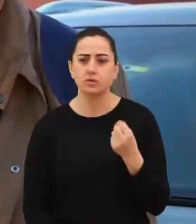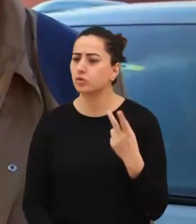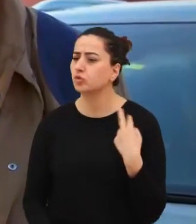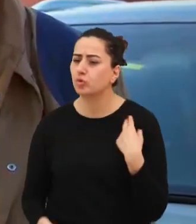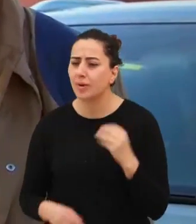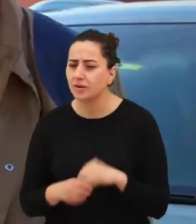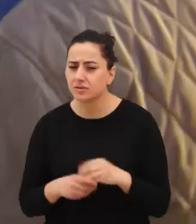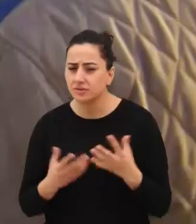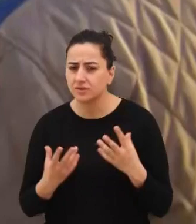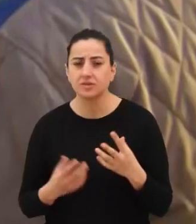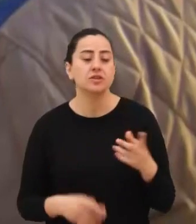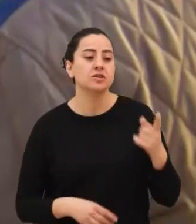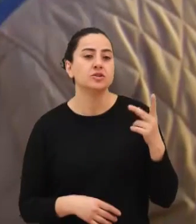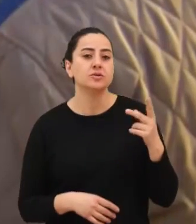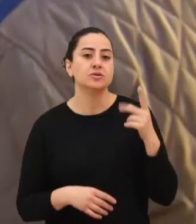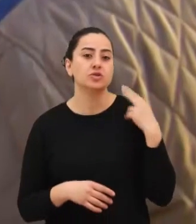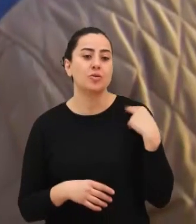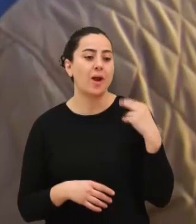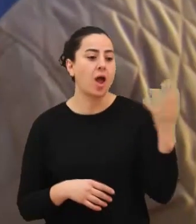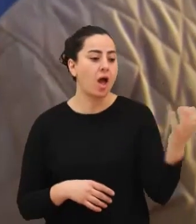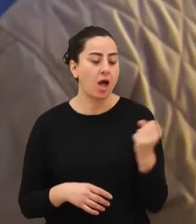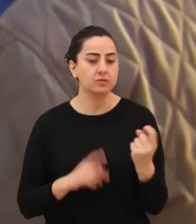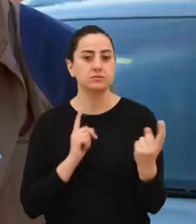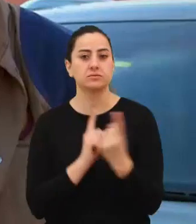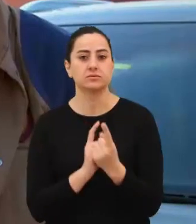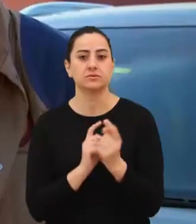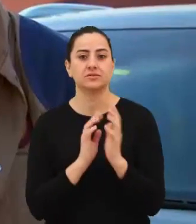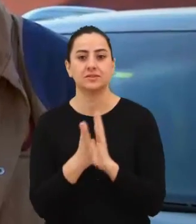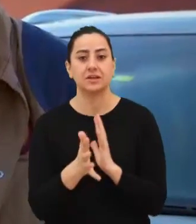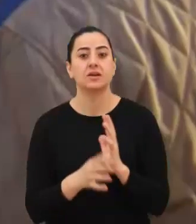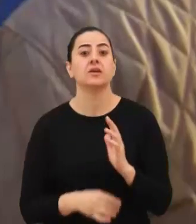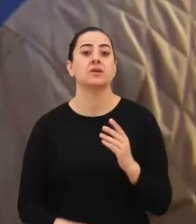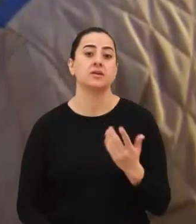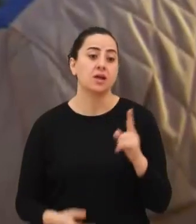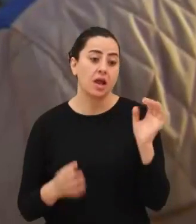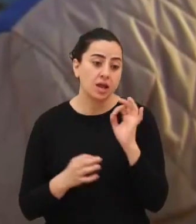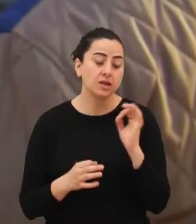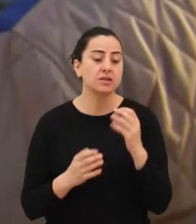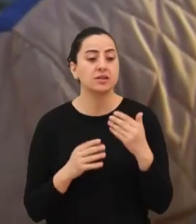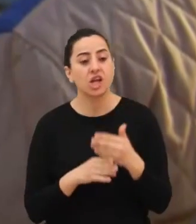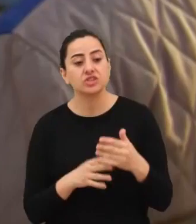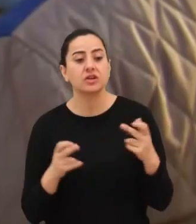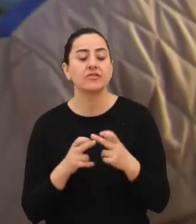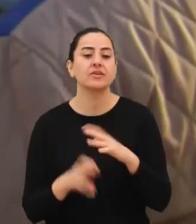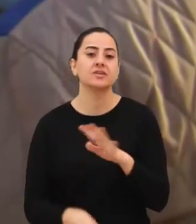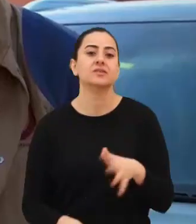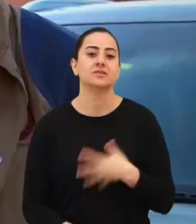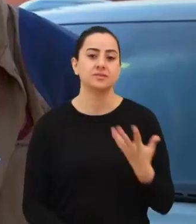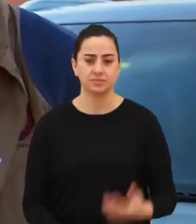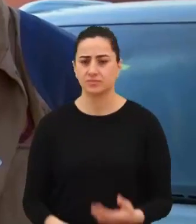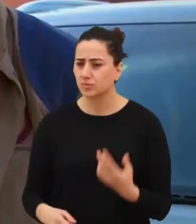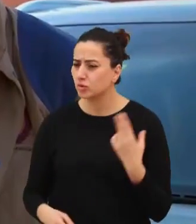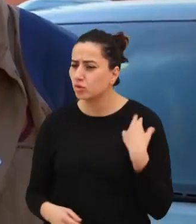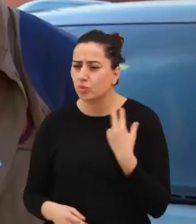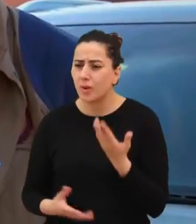numarası çeviriyorsun yine Şükrü? Numaratörden numara alıyorsunuz efendim. Sonra efendim yok sen erken geldin, yok sen geç geldin diye kavga çıkmıyor. Ne